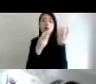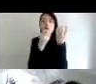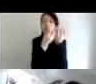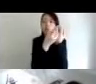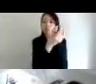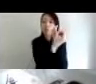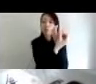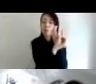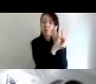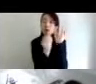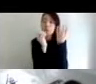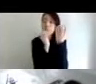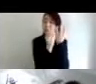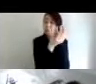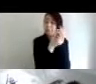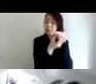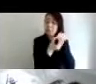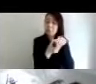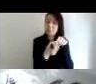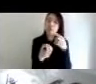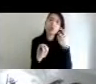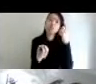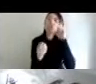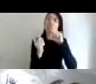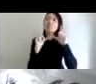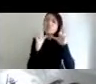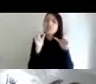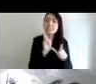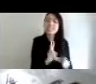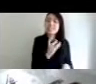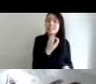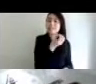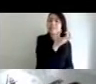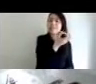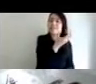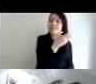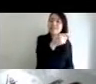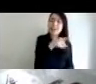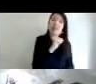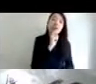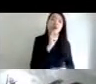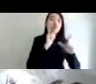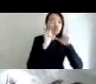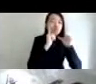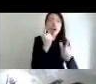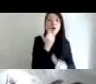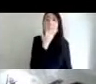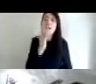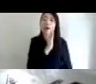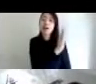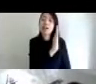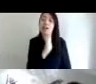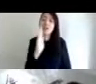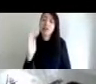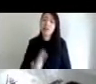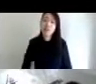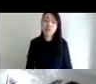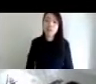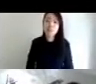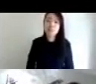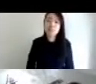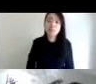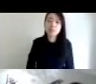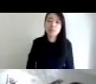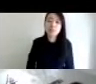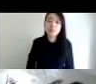花好似花咁樣嘅，佢哋都有唔同顏色同埋唔同形狀，咁就係、是主要咧